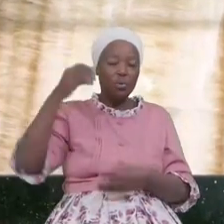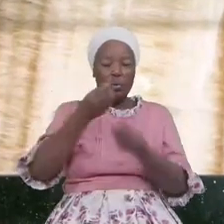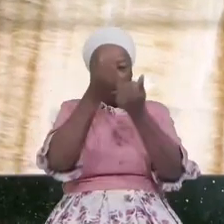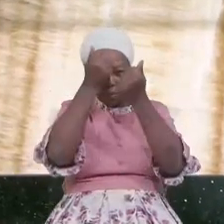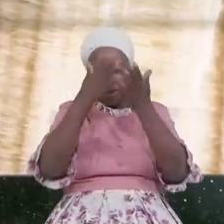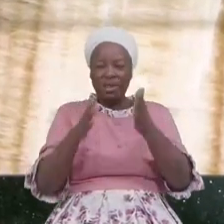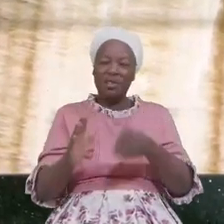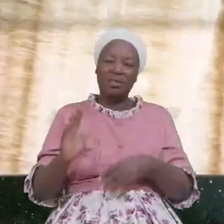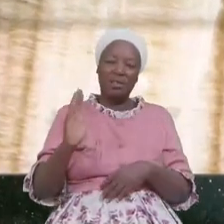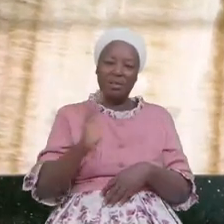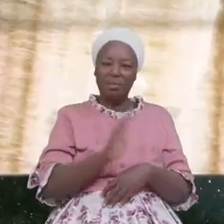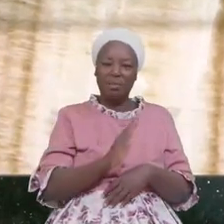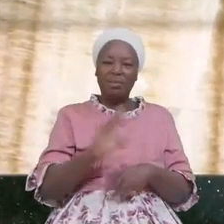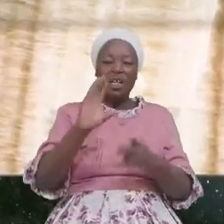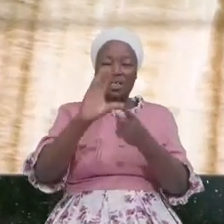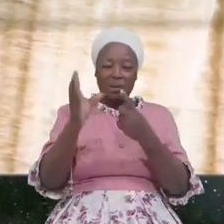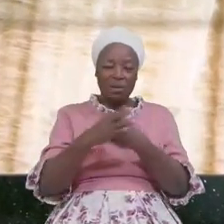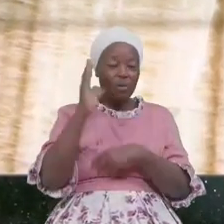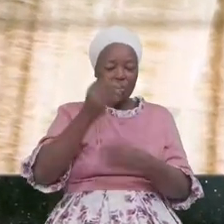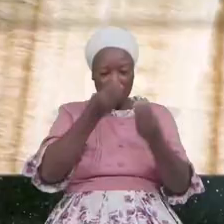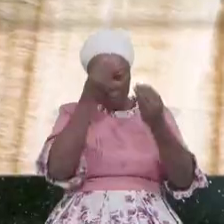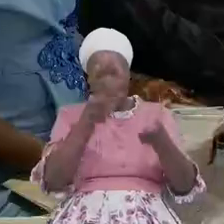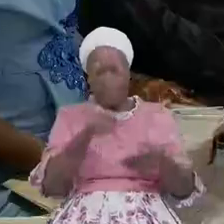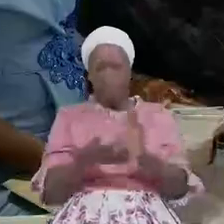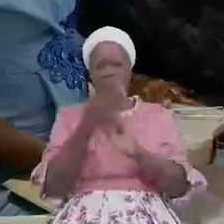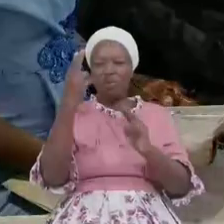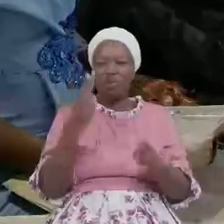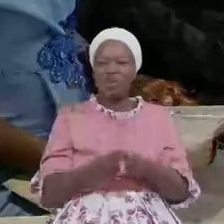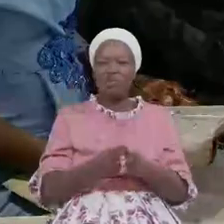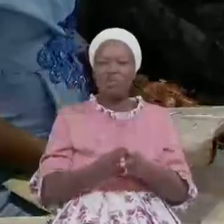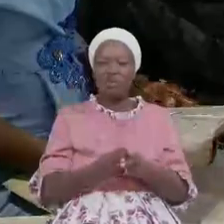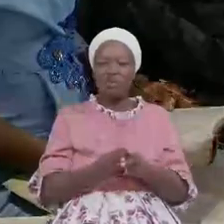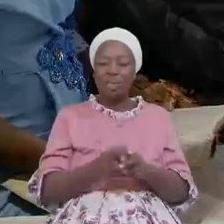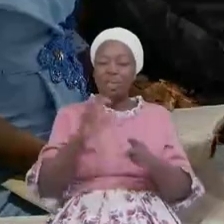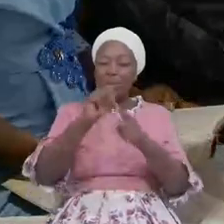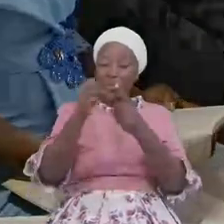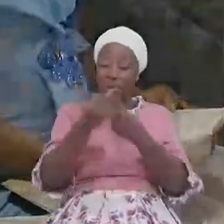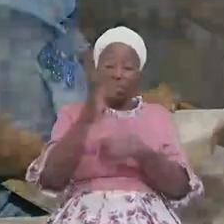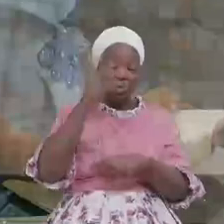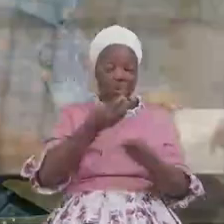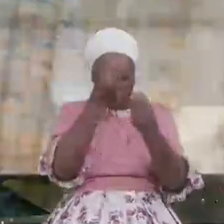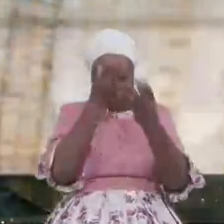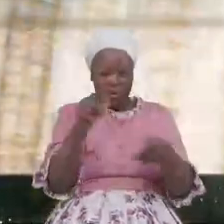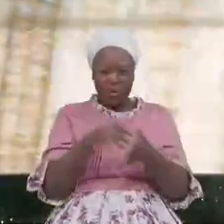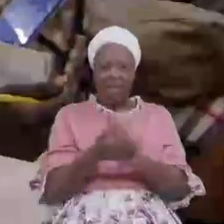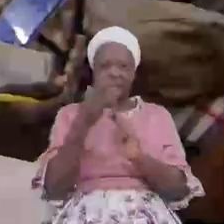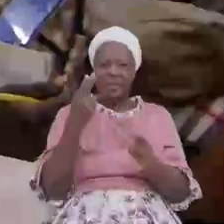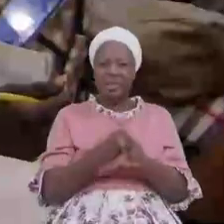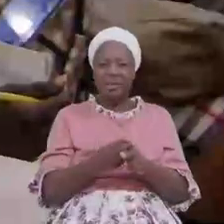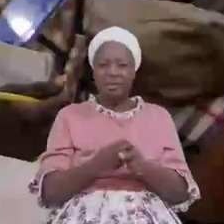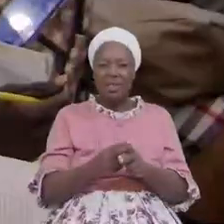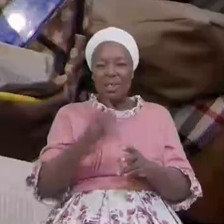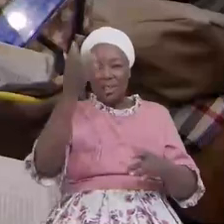Les circonstances vont obéir. Les situations vont obéir. Les maladies